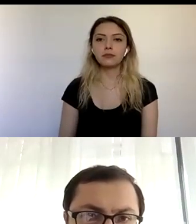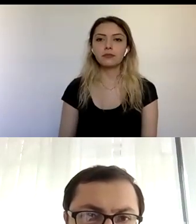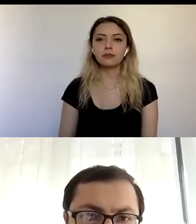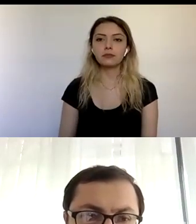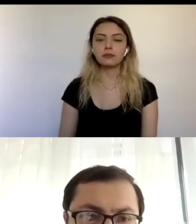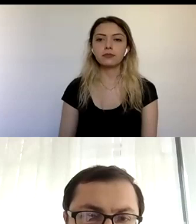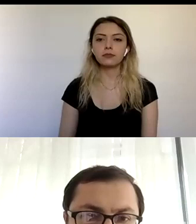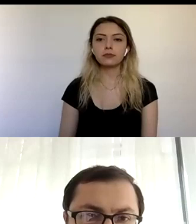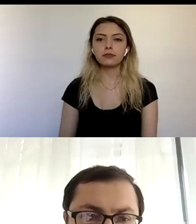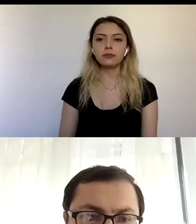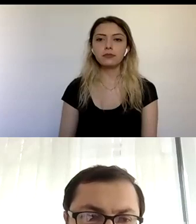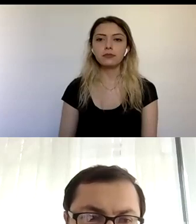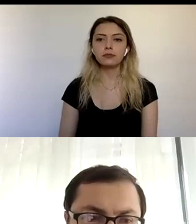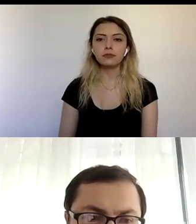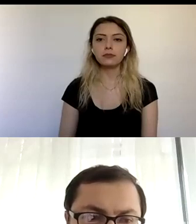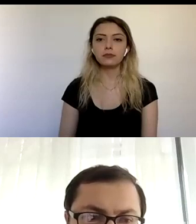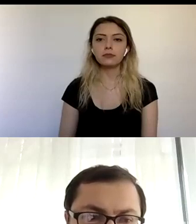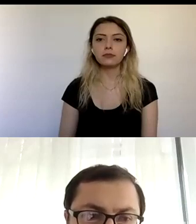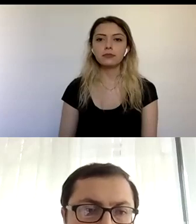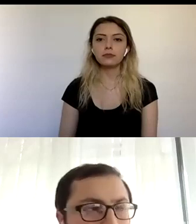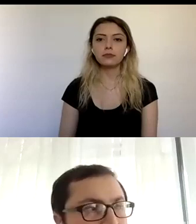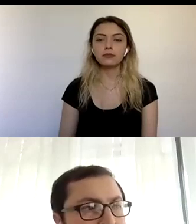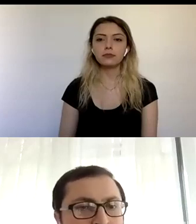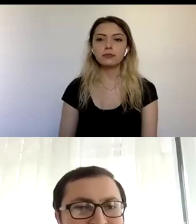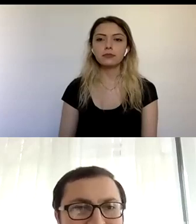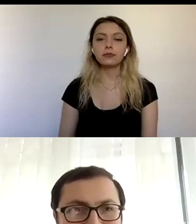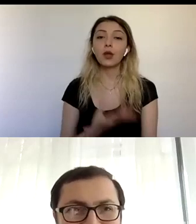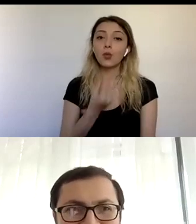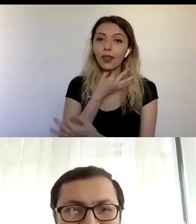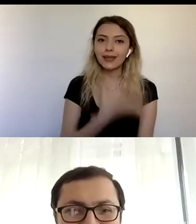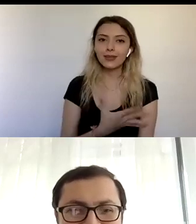sunacak. Bunu da söyleyelim, ekleyelim. Çok teşekkürler.